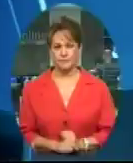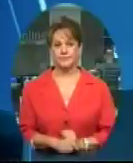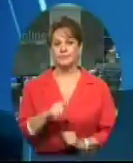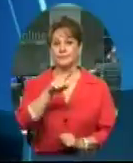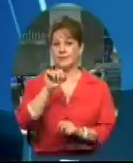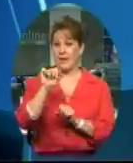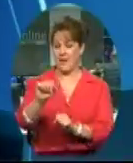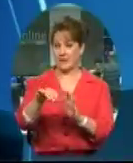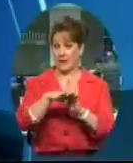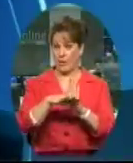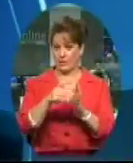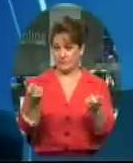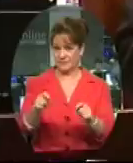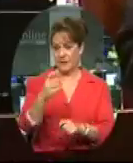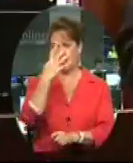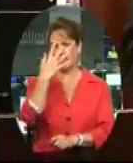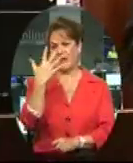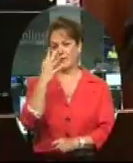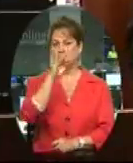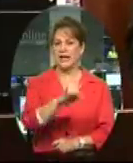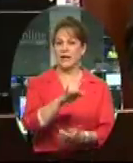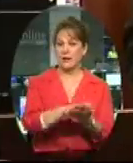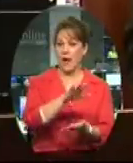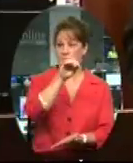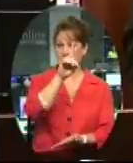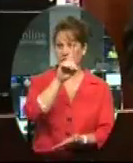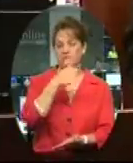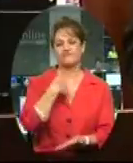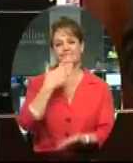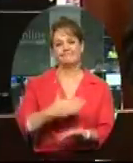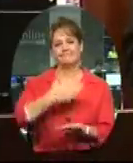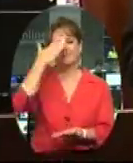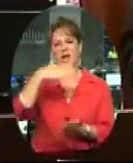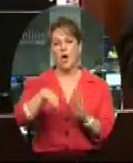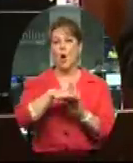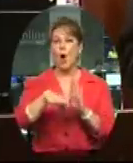45, נגד 11, אני קובע כי חוק השידור